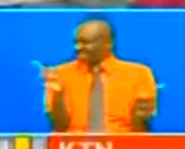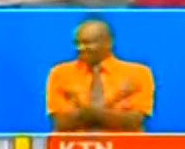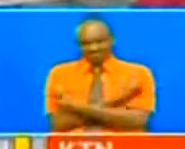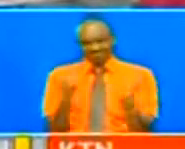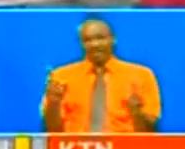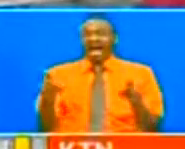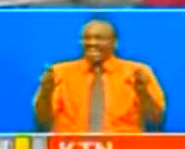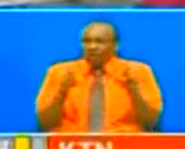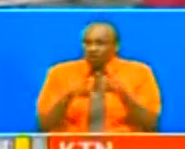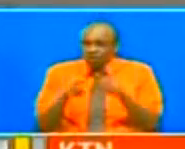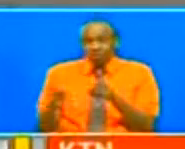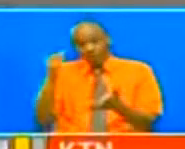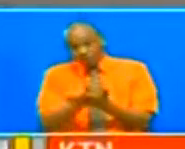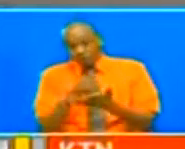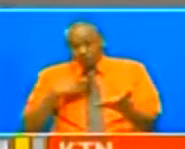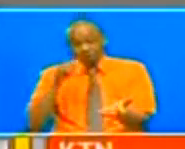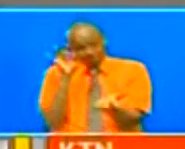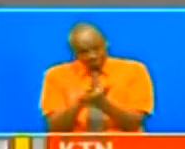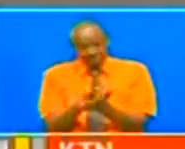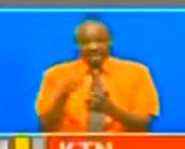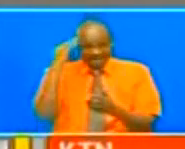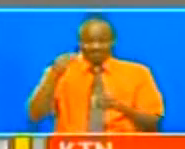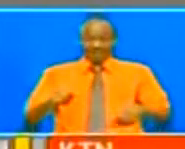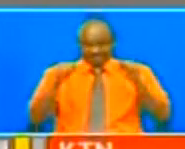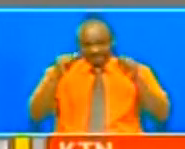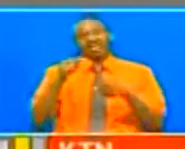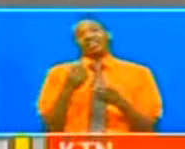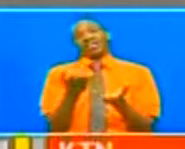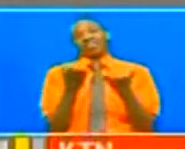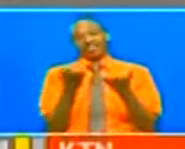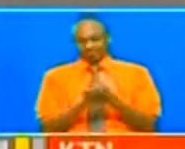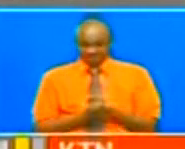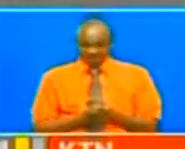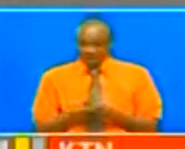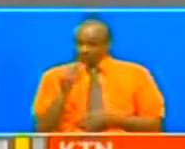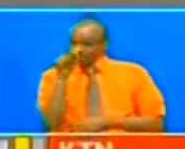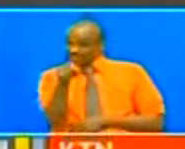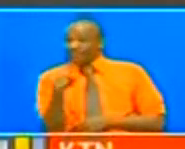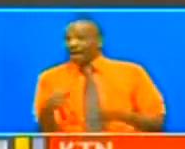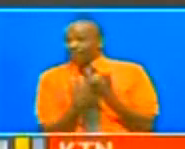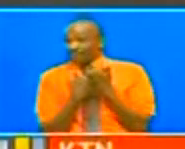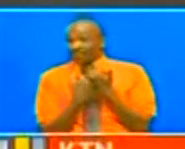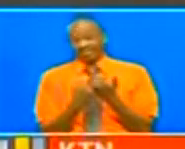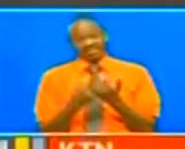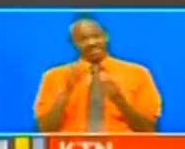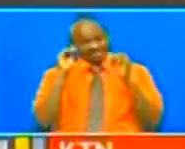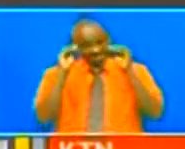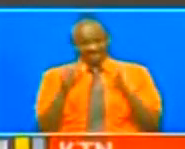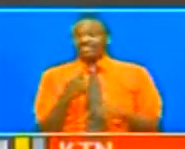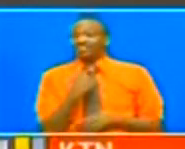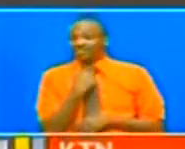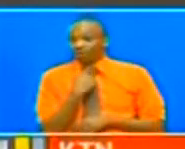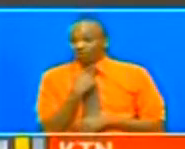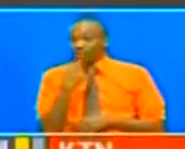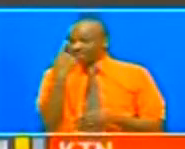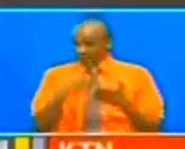hata masuala ya kuajiri na kuwafuta wakuu wa shule pia yamejitokeza. Huku haya yakijiri, muungano wa walimu NAT umekerwa